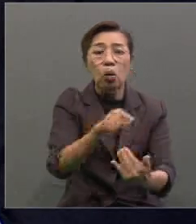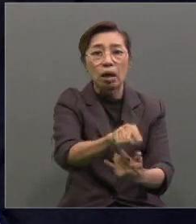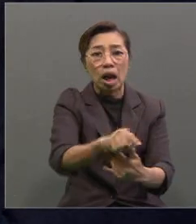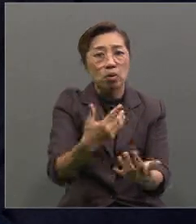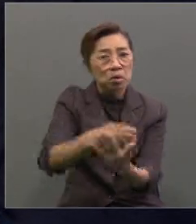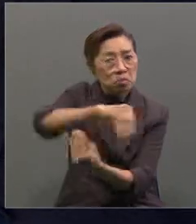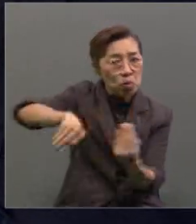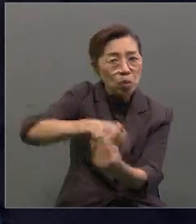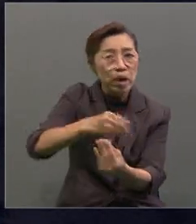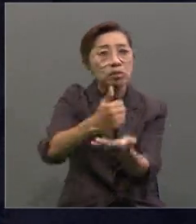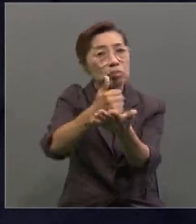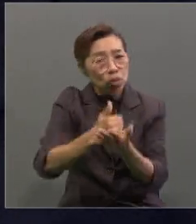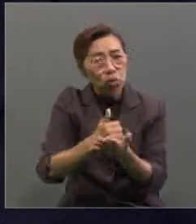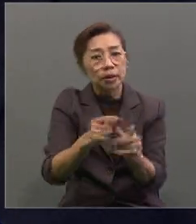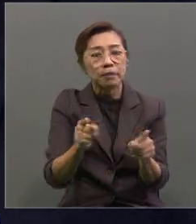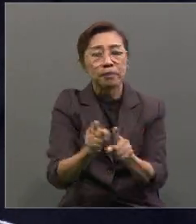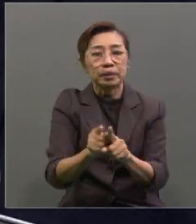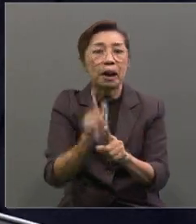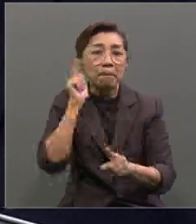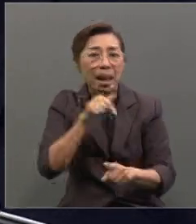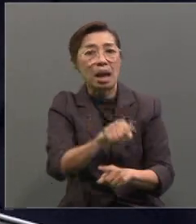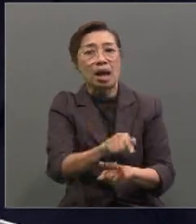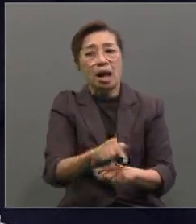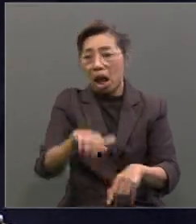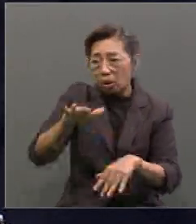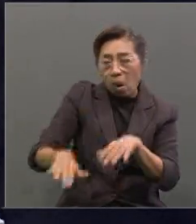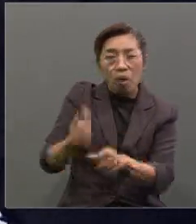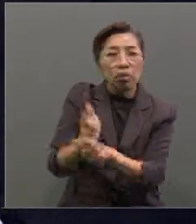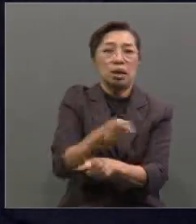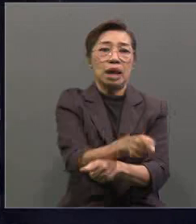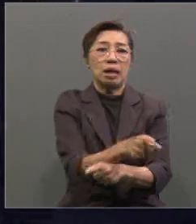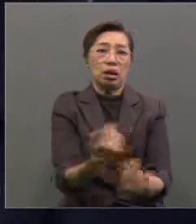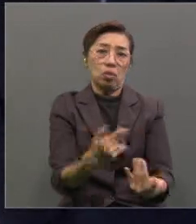งินเยอะๆเพื่อที่จะเลี้ยงแม่เลี้ยงน้อง